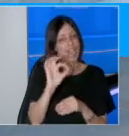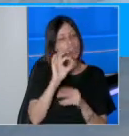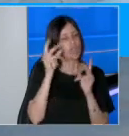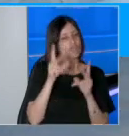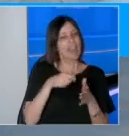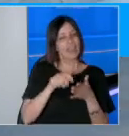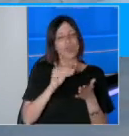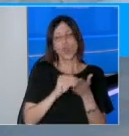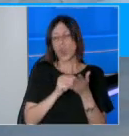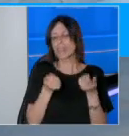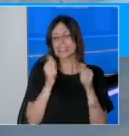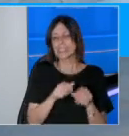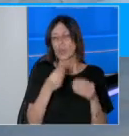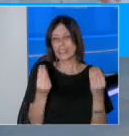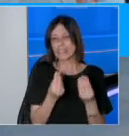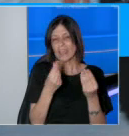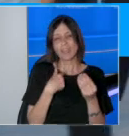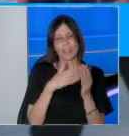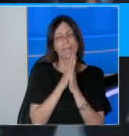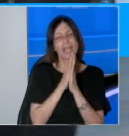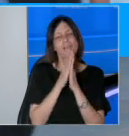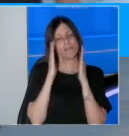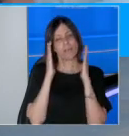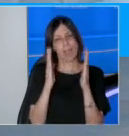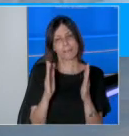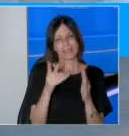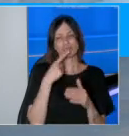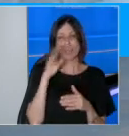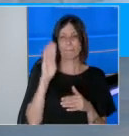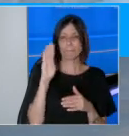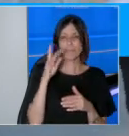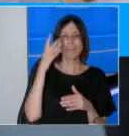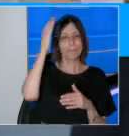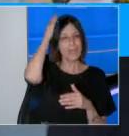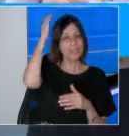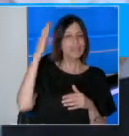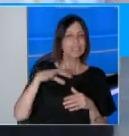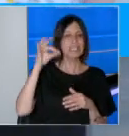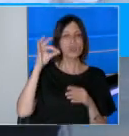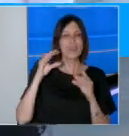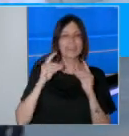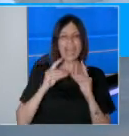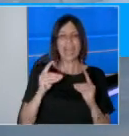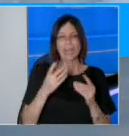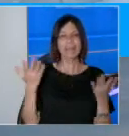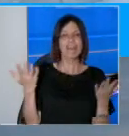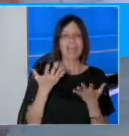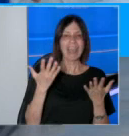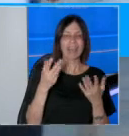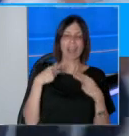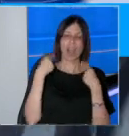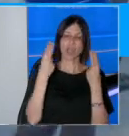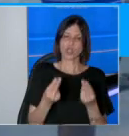דברים, ואני כן. מקווה ומאמין שנתניהו ובנט ימצאו את הדרכים, איך בכל זאת